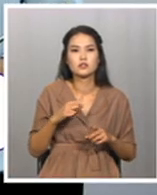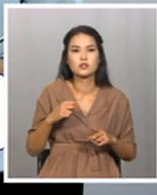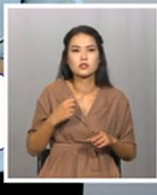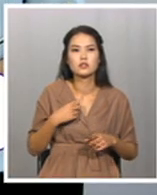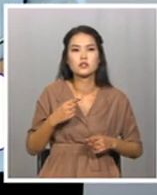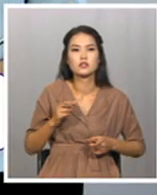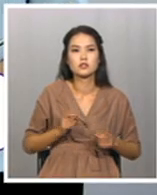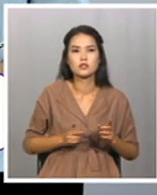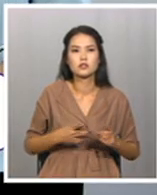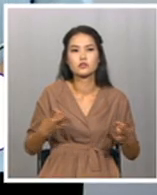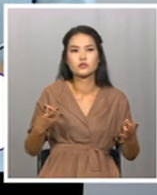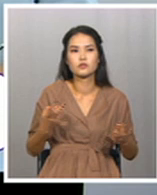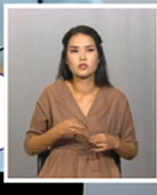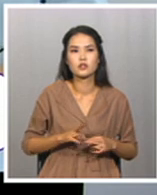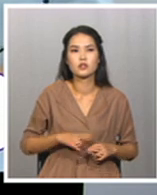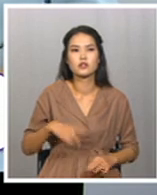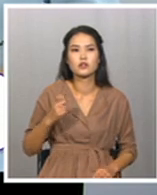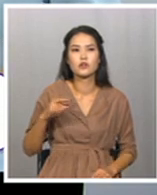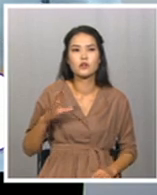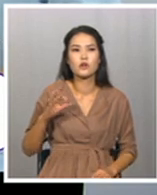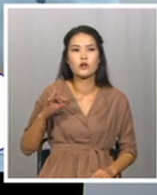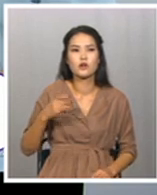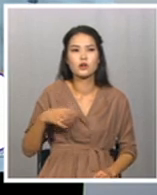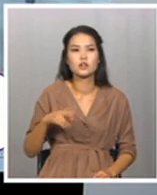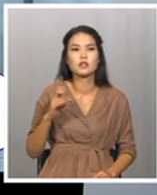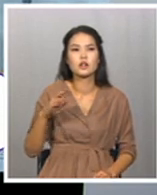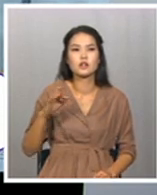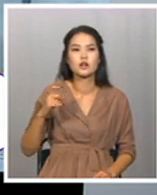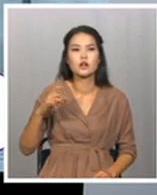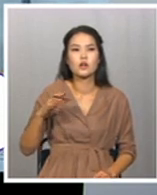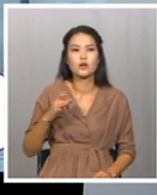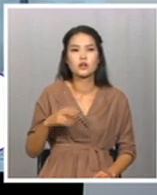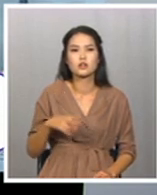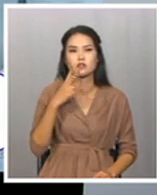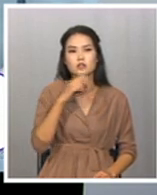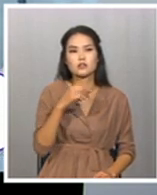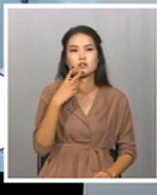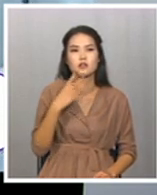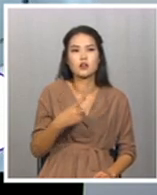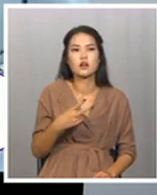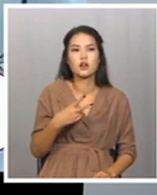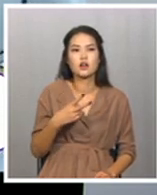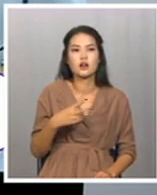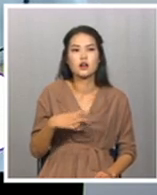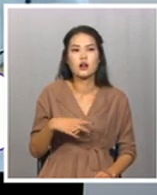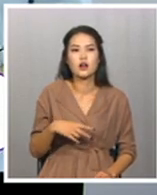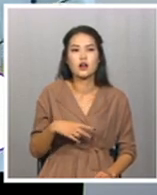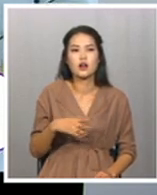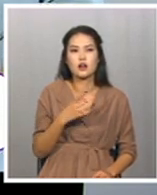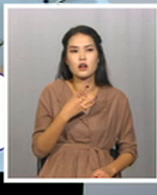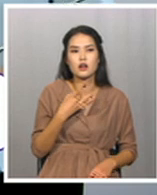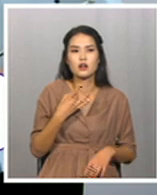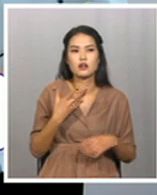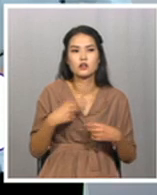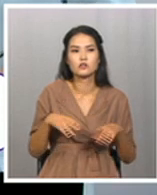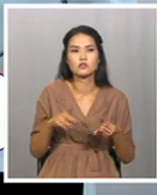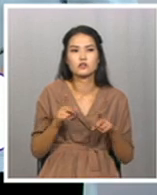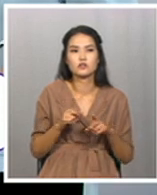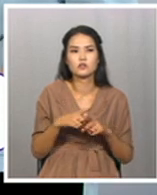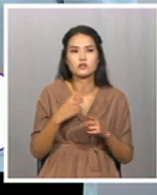таралған қосылыстарының бірі ол натрий хлориді. Натрий хлориді күнделікті өмірде ас тұзы ретінде сіздерге